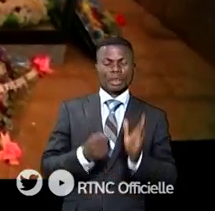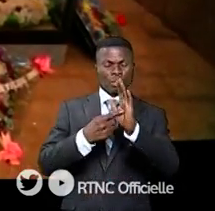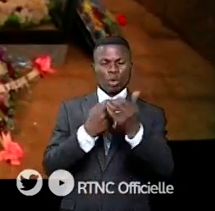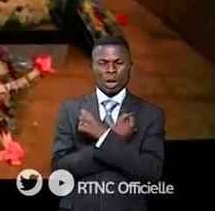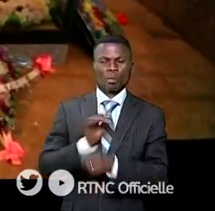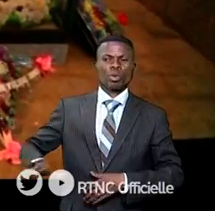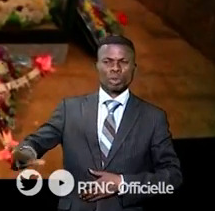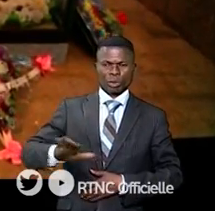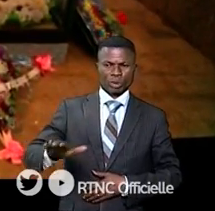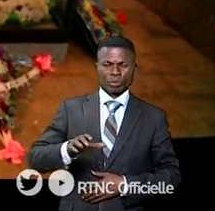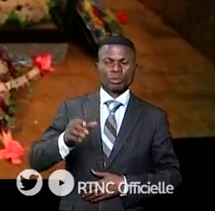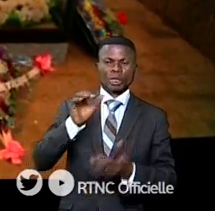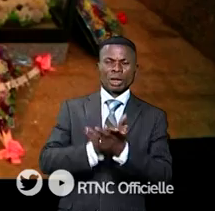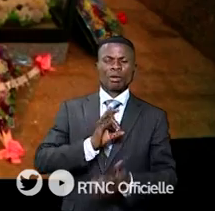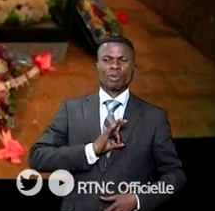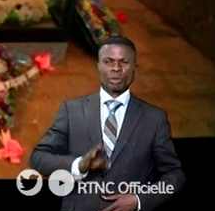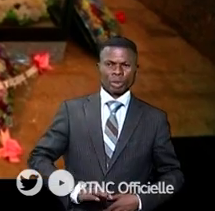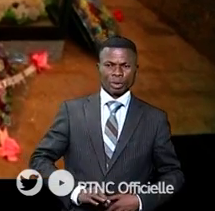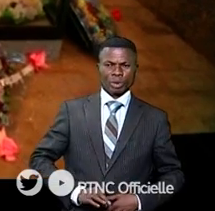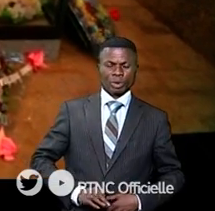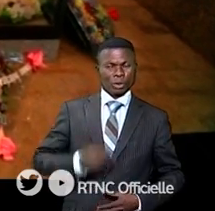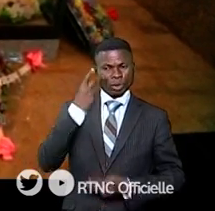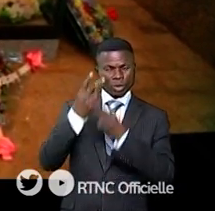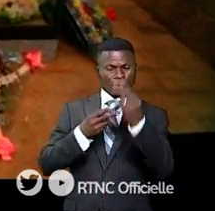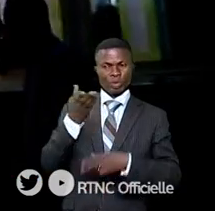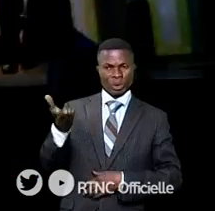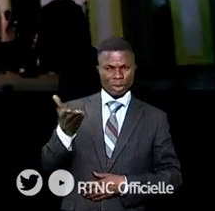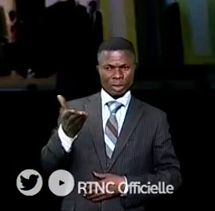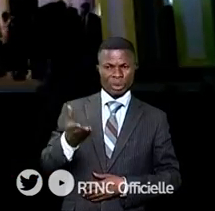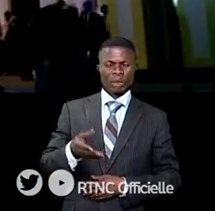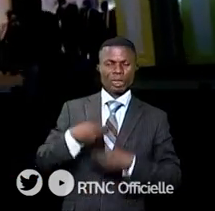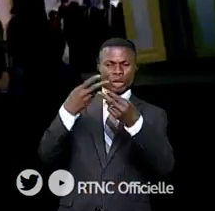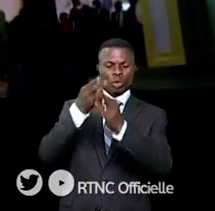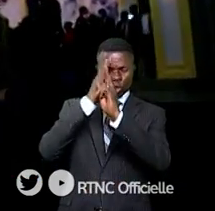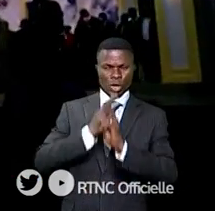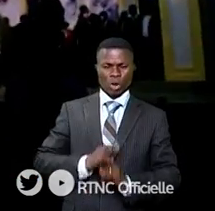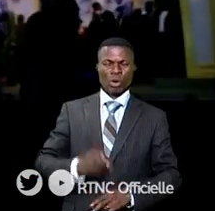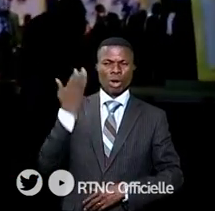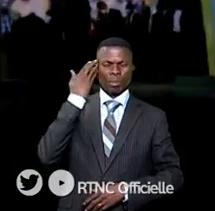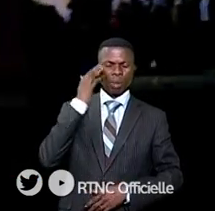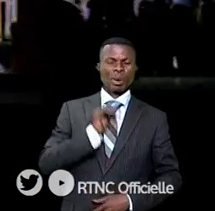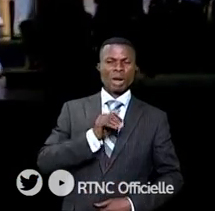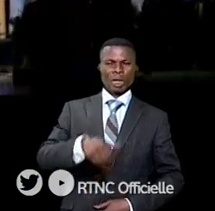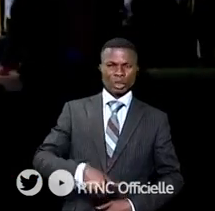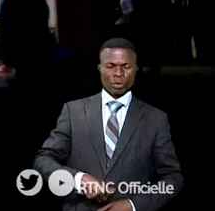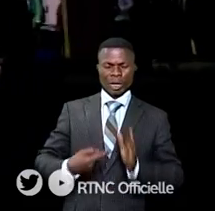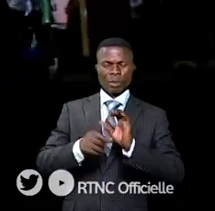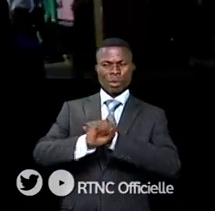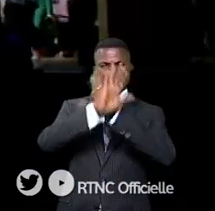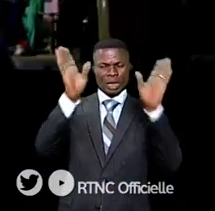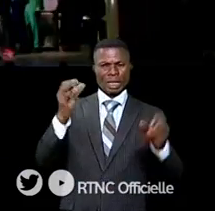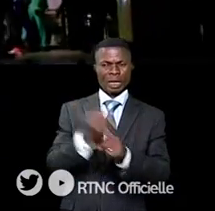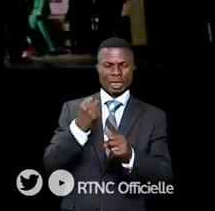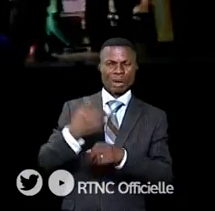patriotique. La première dame a, par son passage sur ce site, honoré la mémoire de celui qui incarne la transparence dans la gestion de